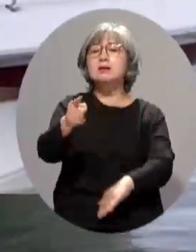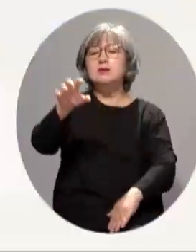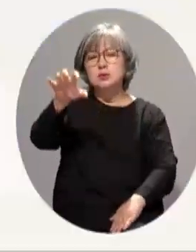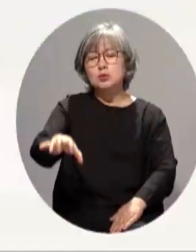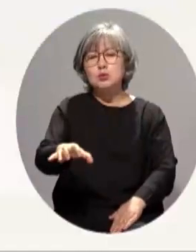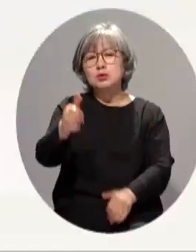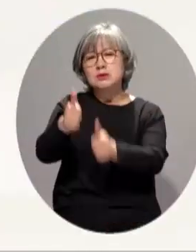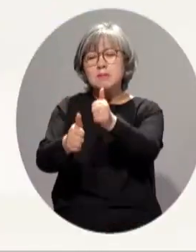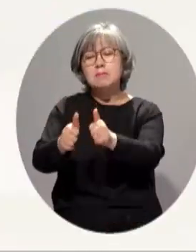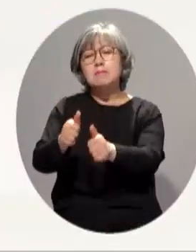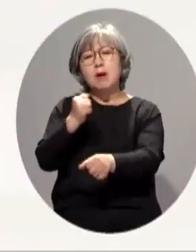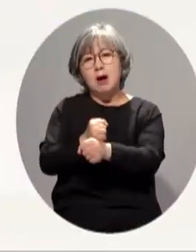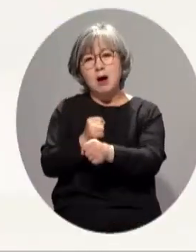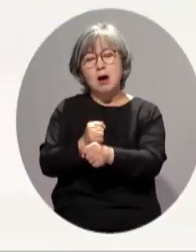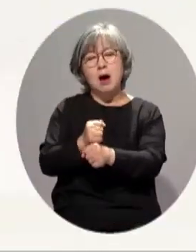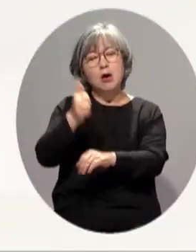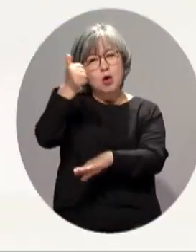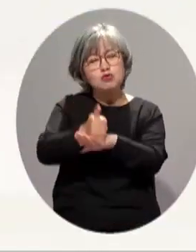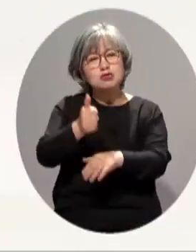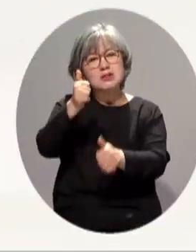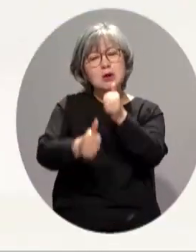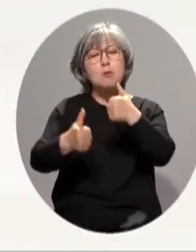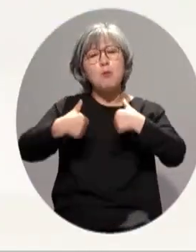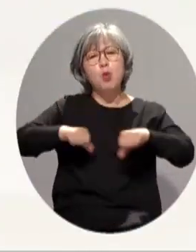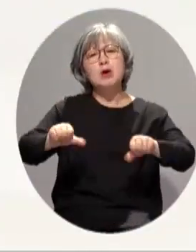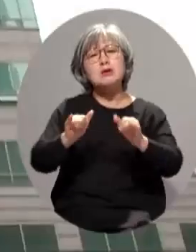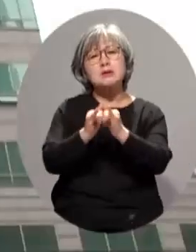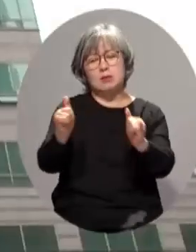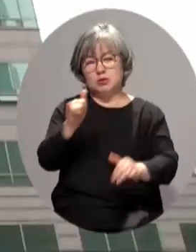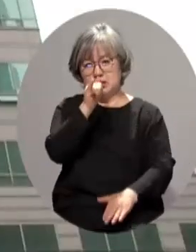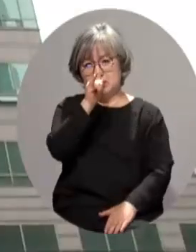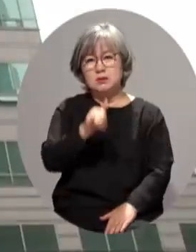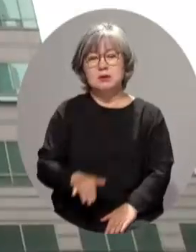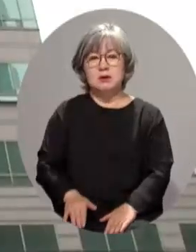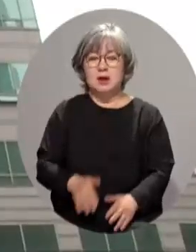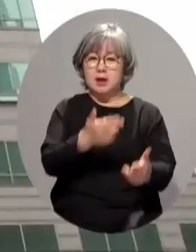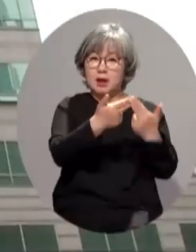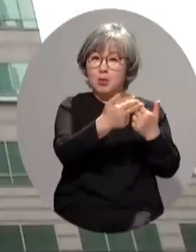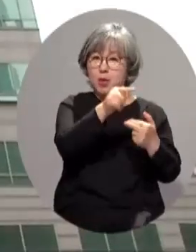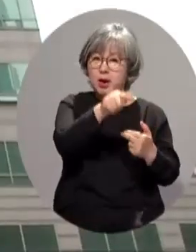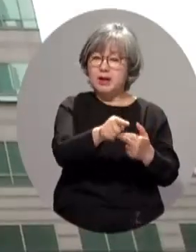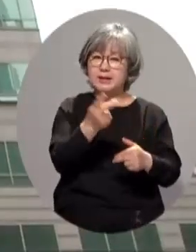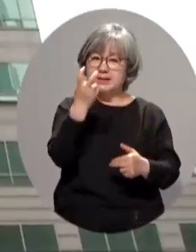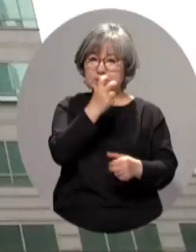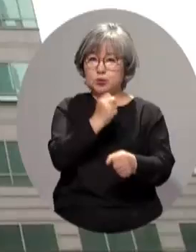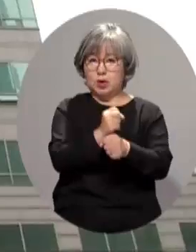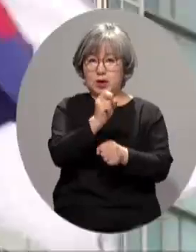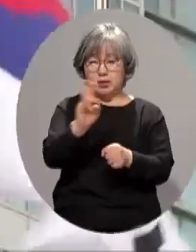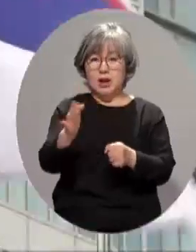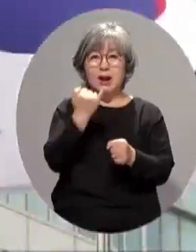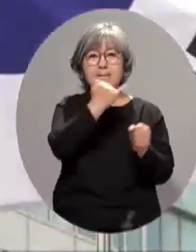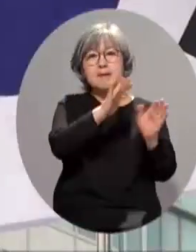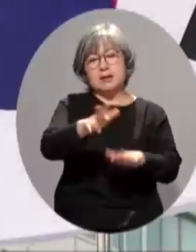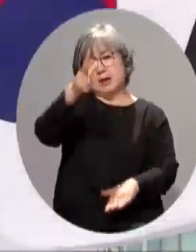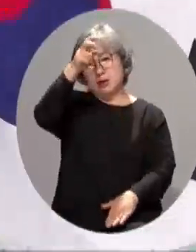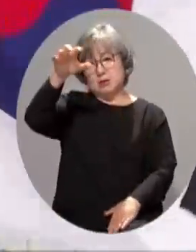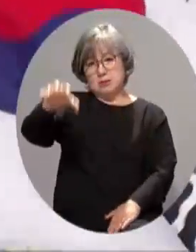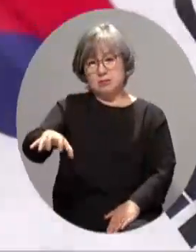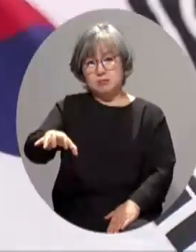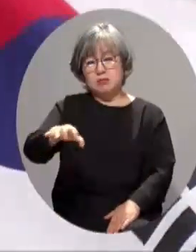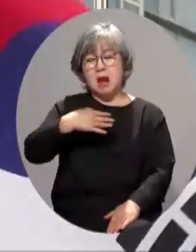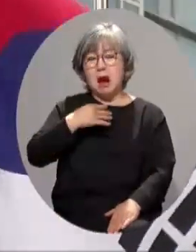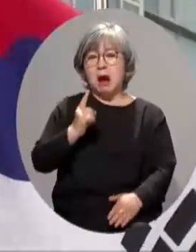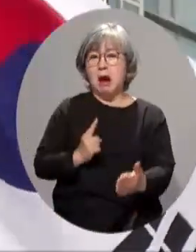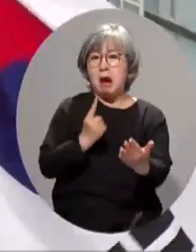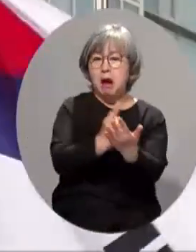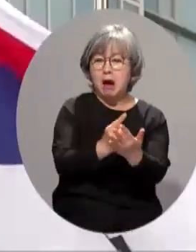시험을 치르거나 시험을 포기한 것으로 전해졌습니다. 협회를 지도감독해야 할 해양경찰청은 개입할 수